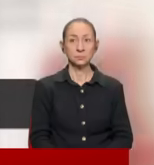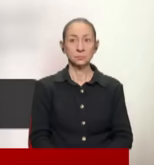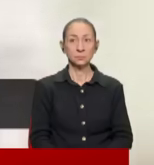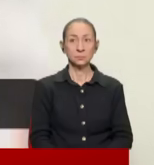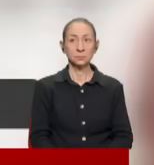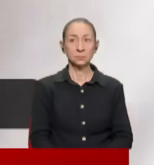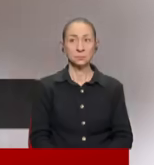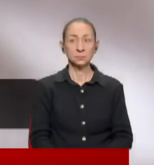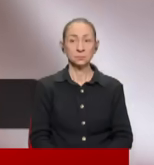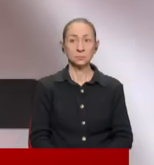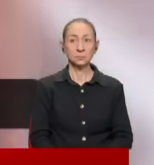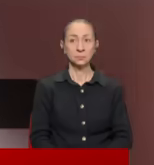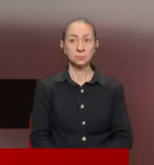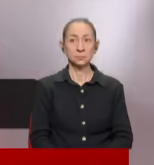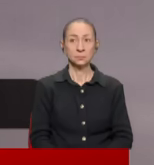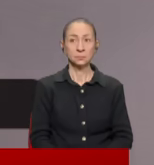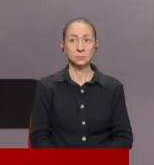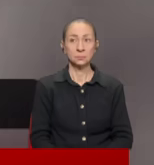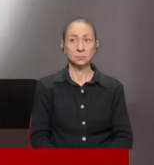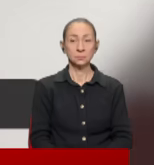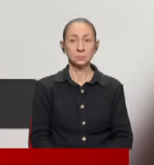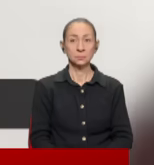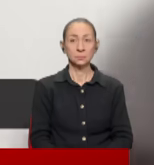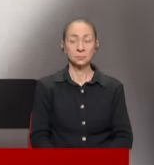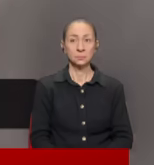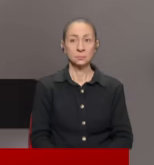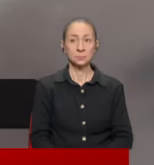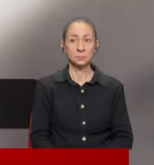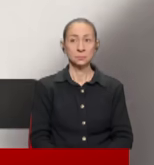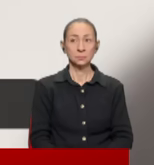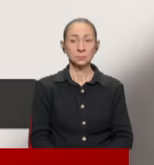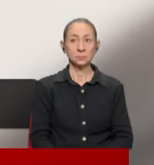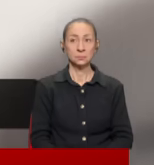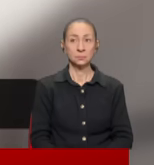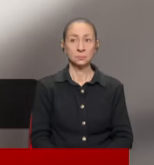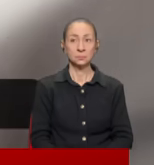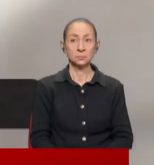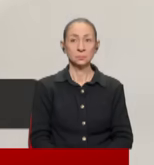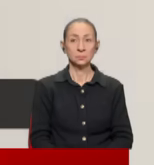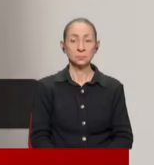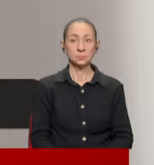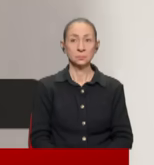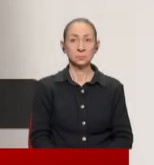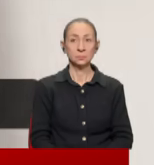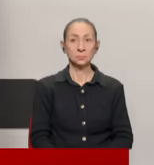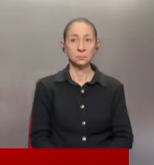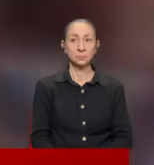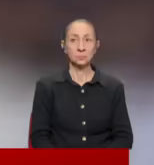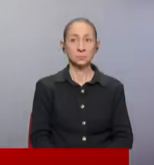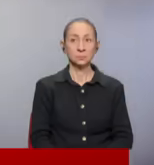Oturacağını mı zannediyorsun burada? Cengiz Bey, ne yaptınız siz? Her tarafınız parçalandı. Oturacağını mı zannediyorsun burada? Kimse yok mu ya?